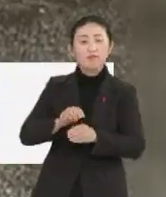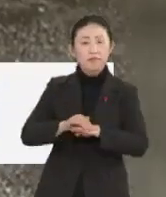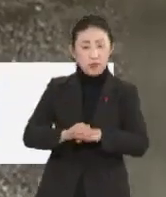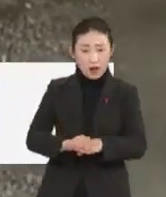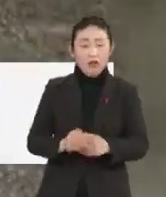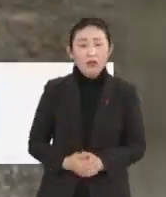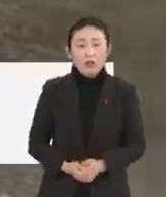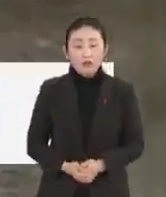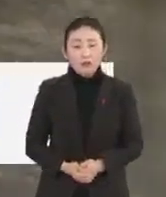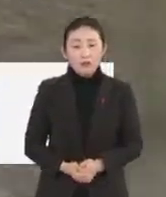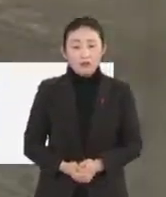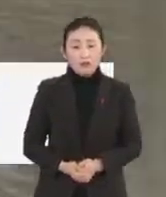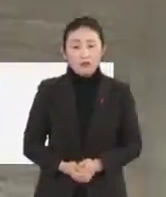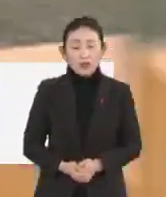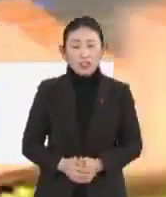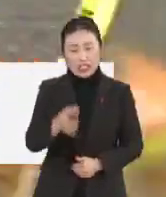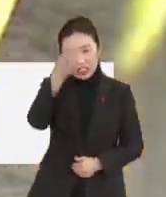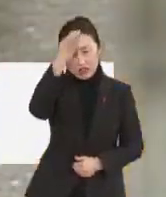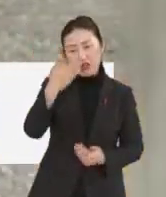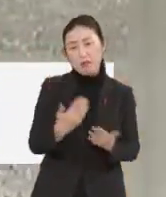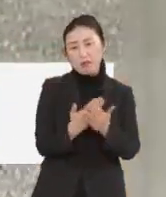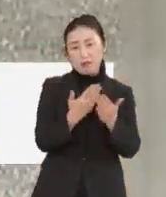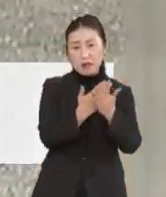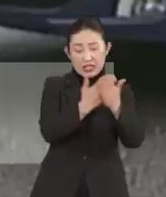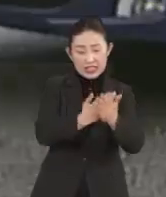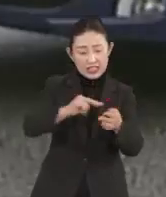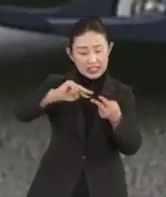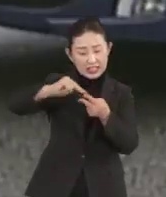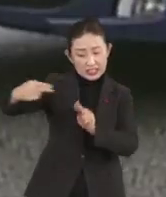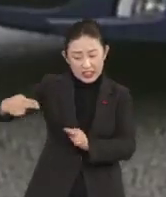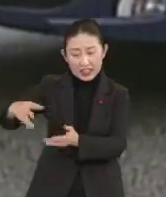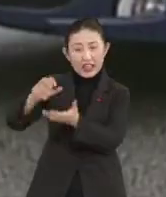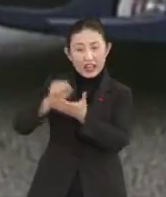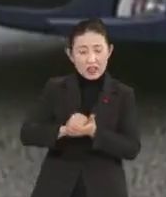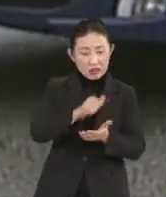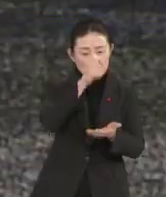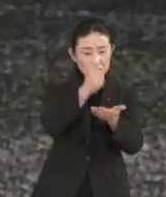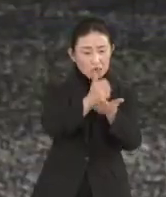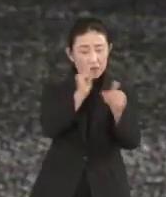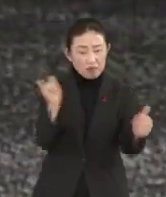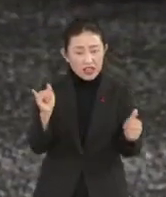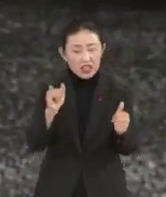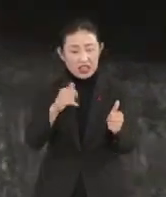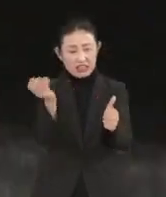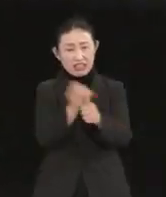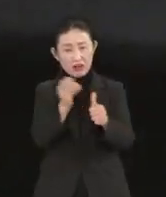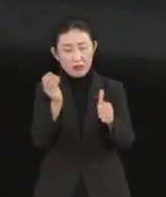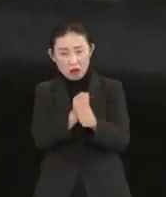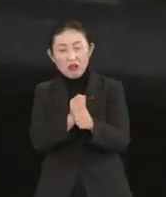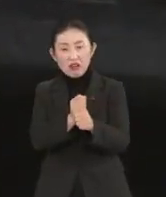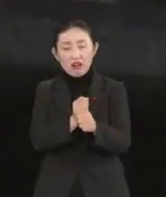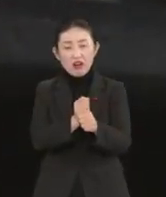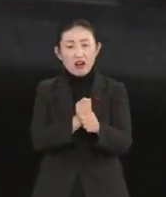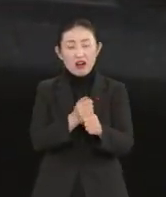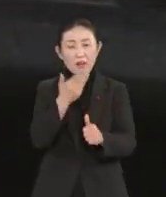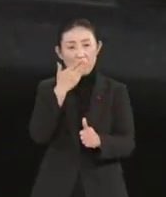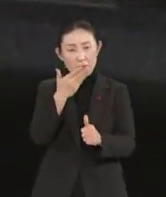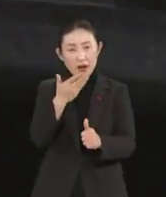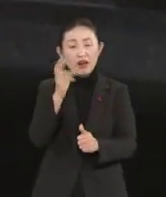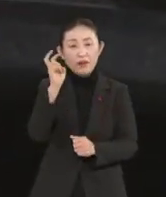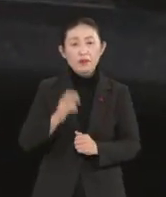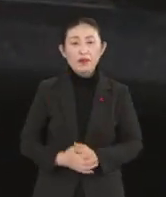그동안 과학수사기법이 발전하면서 확보된 dna가 범인 광고의 중요한 단서가 될 수 있을 것으로 경찰은 보고